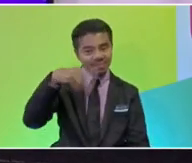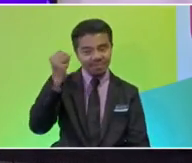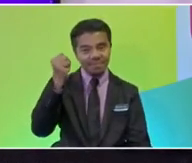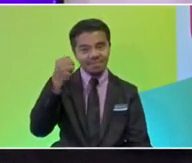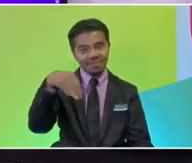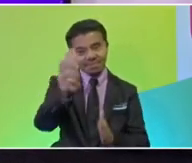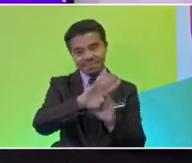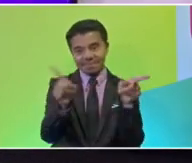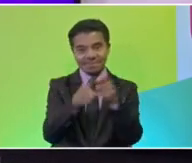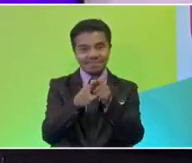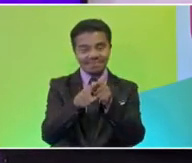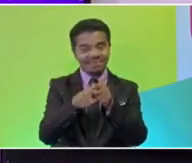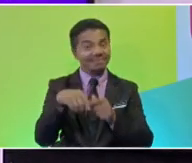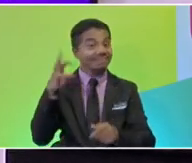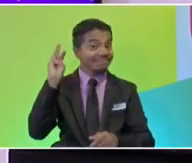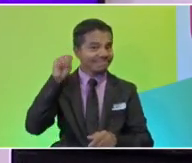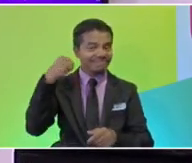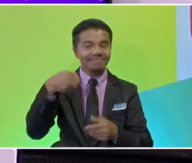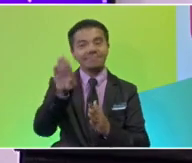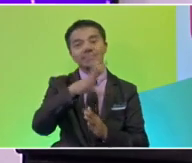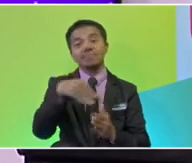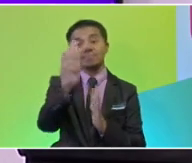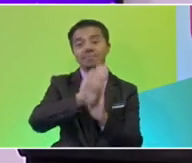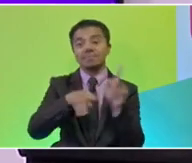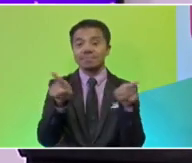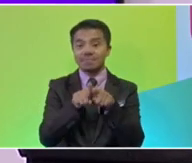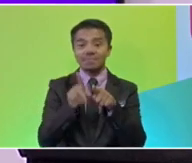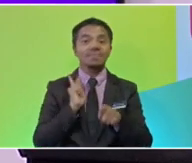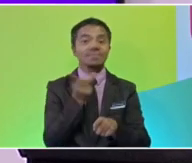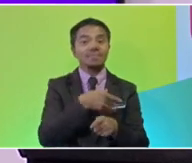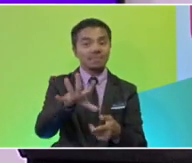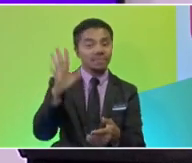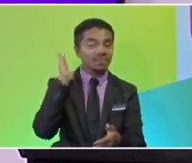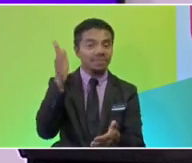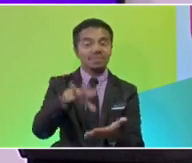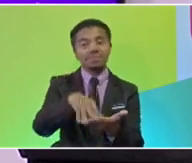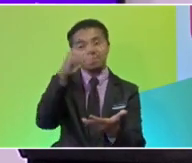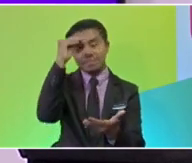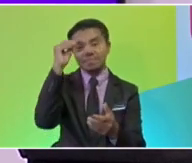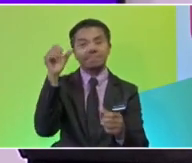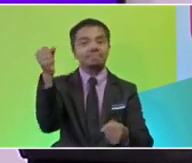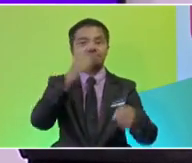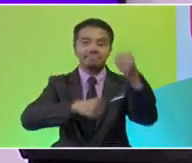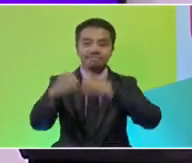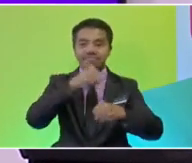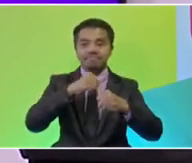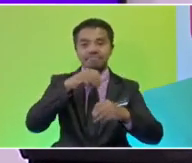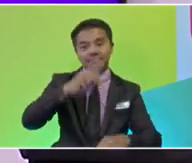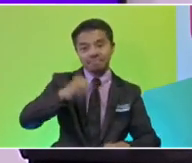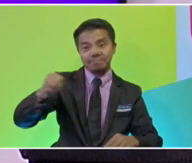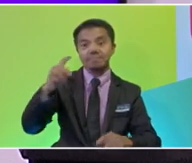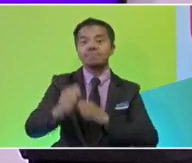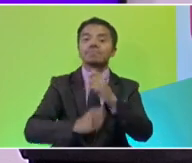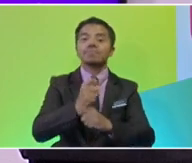saya shamira pada hari ini kawan-kawan kita akan belajar mata pelajaran sains untuk murid-murid tahun 2 dengan